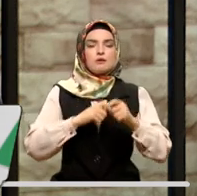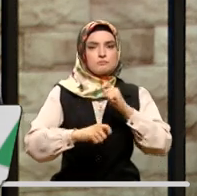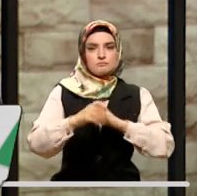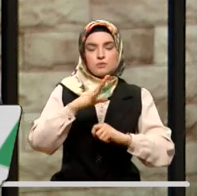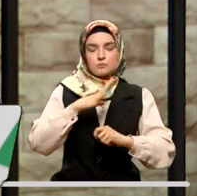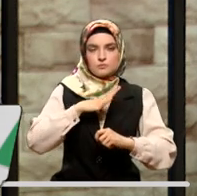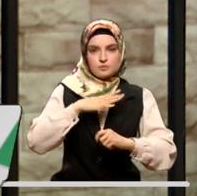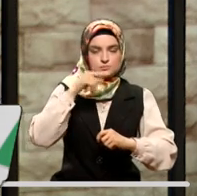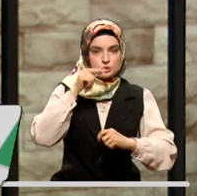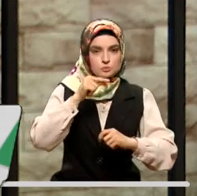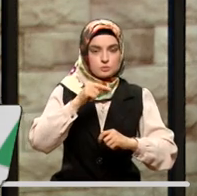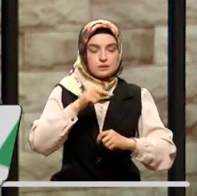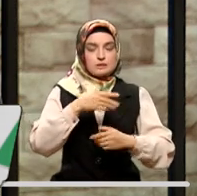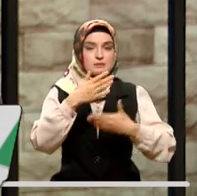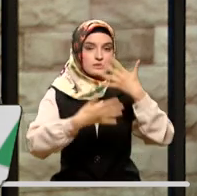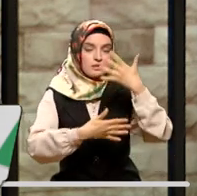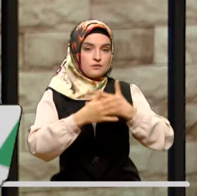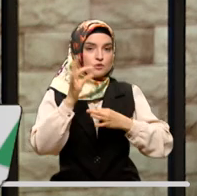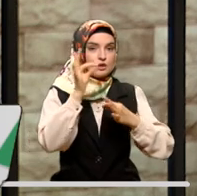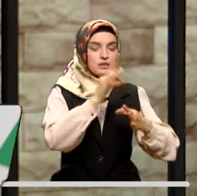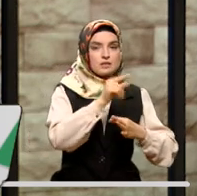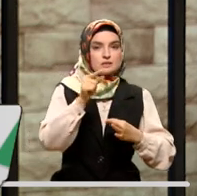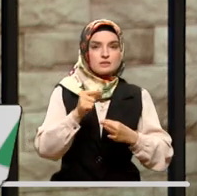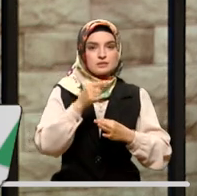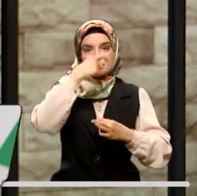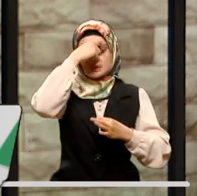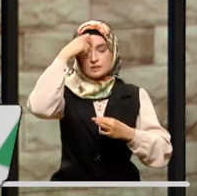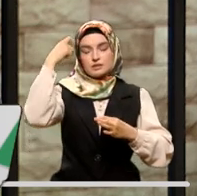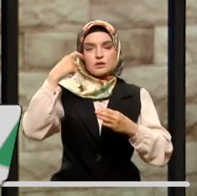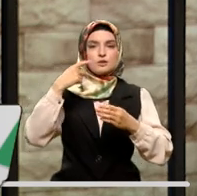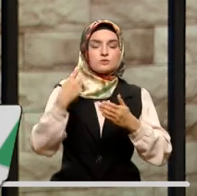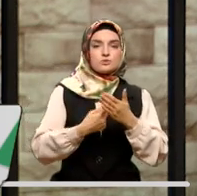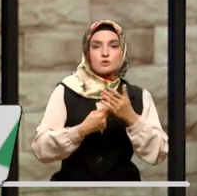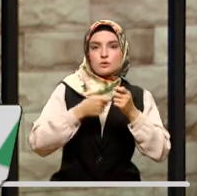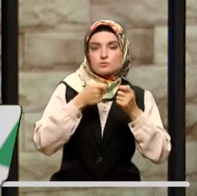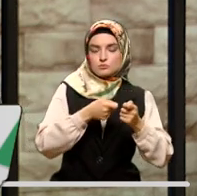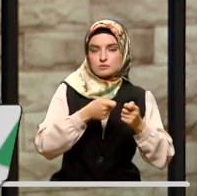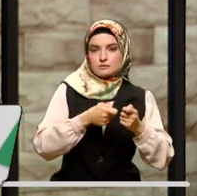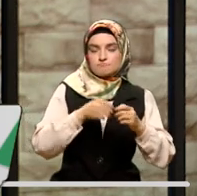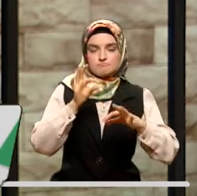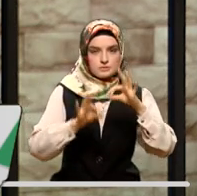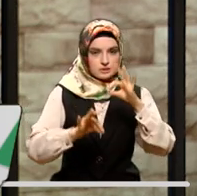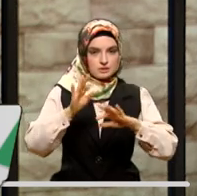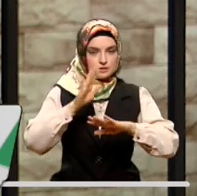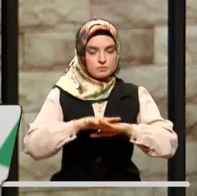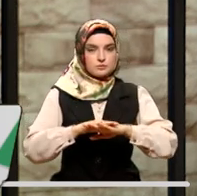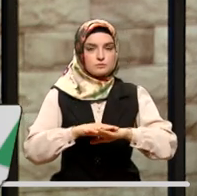sizin televizyonunuz aracılığıyla yine bir yaz kursları planlamıştık. Daha sonraki